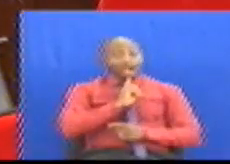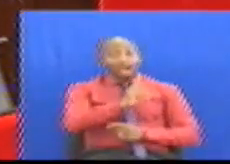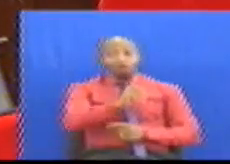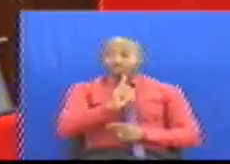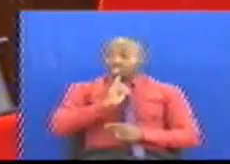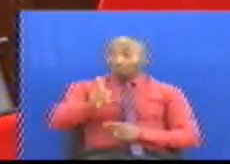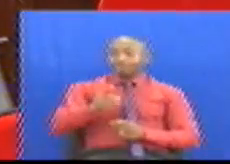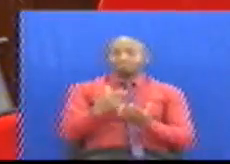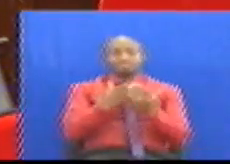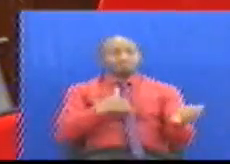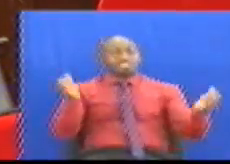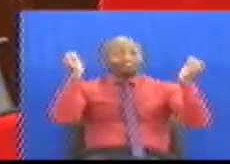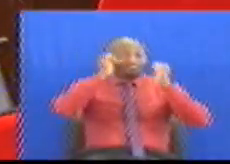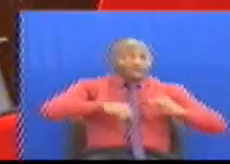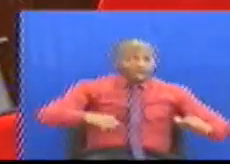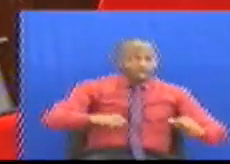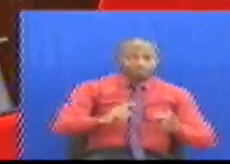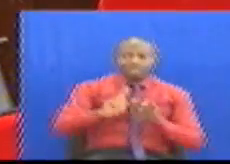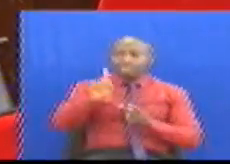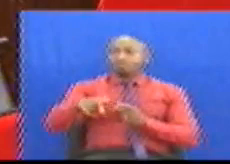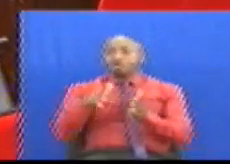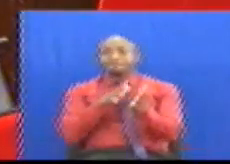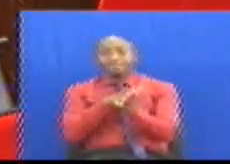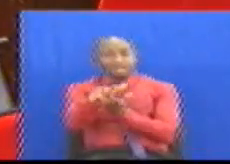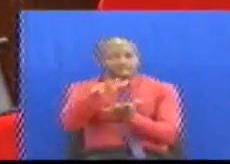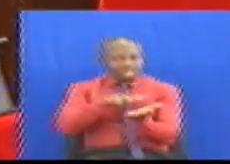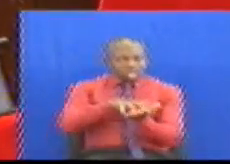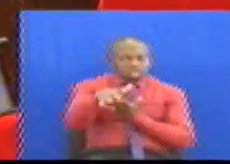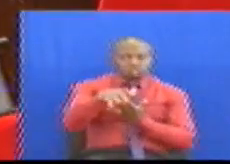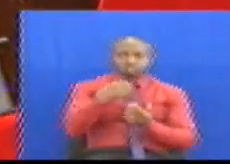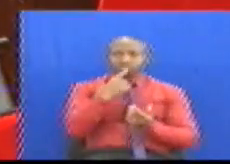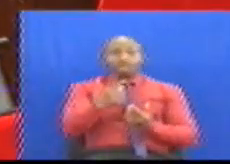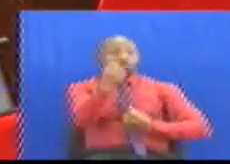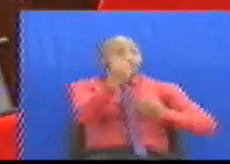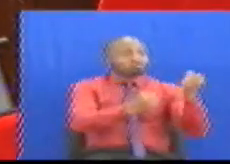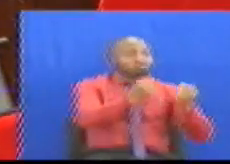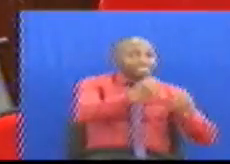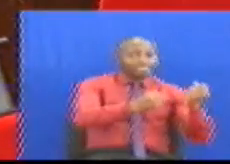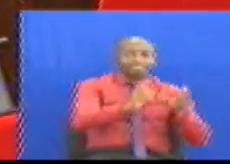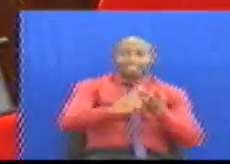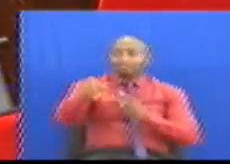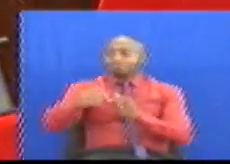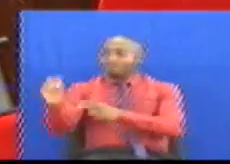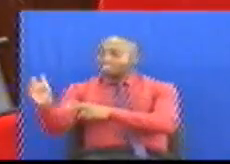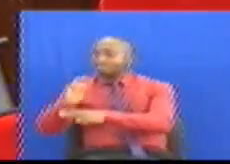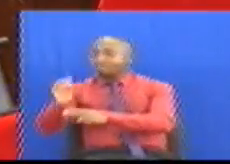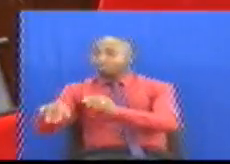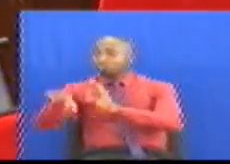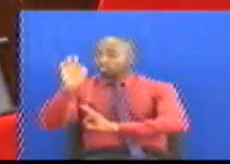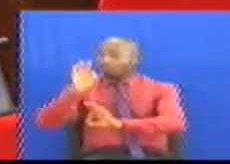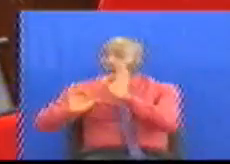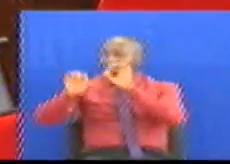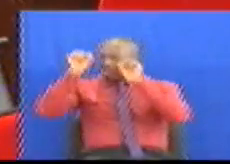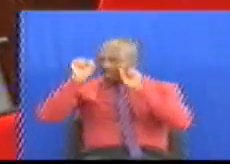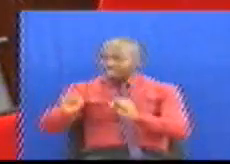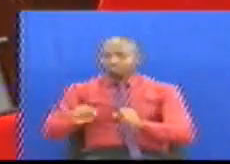inaleta utata kwamba kuna maelekezo kwamba wale wakurugenzi watakaosimamia kwa wasimamizi wa uchaguzi lazima